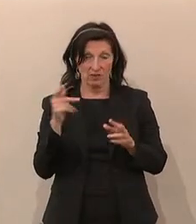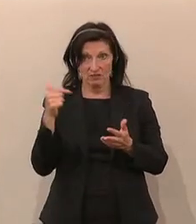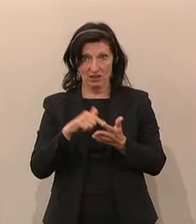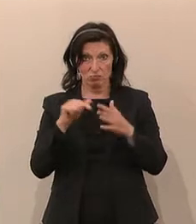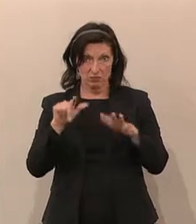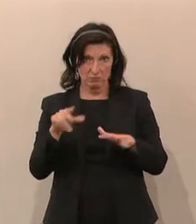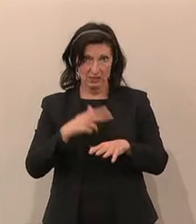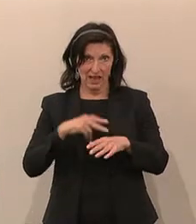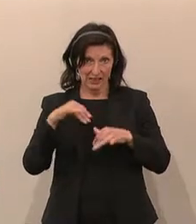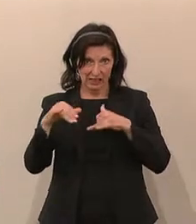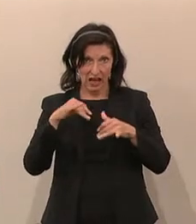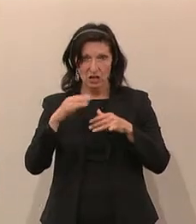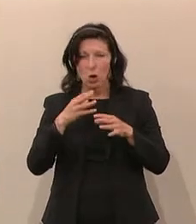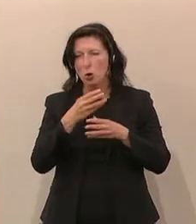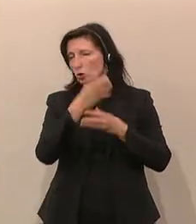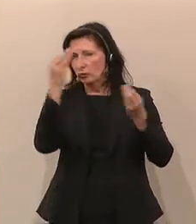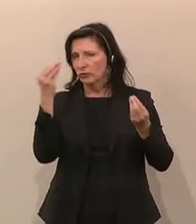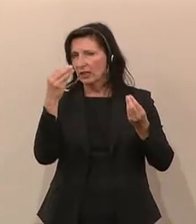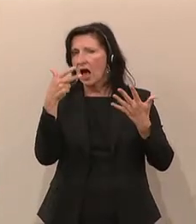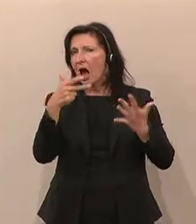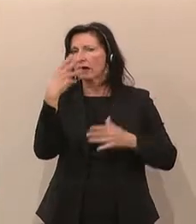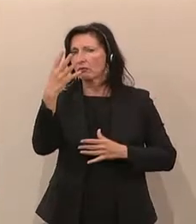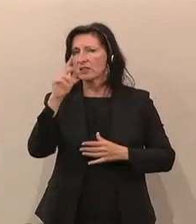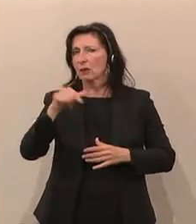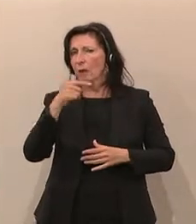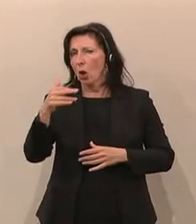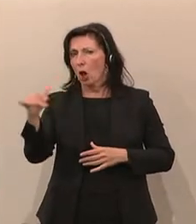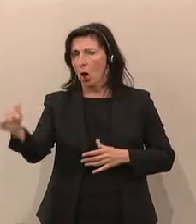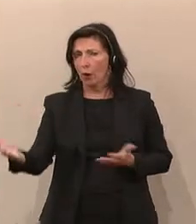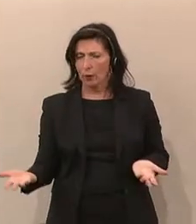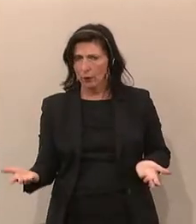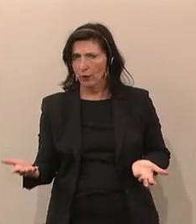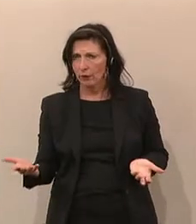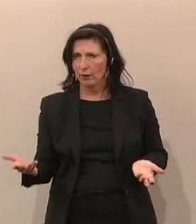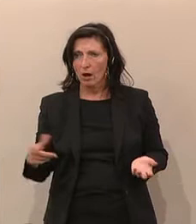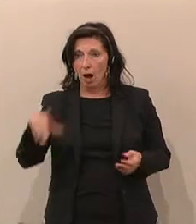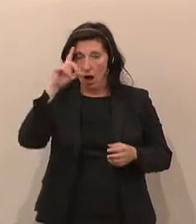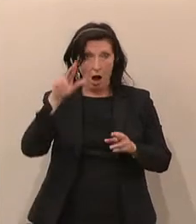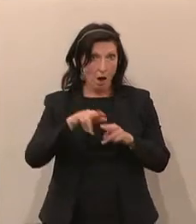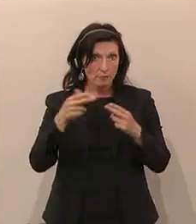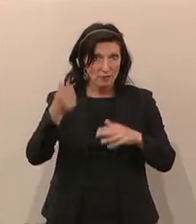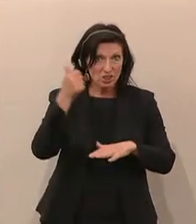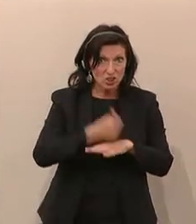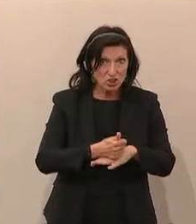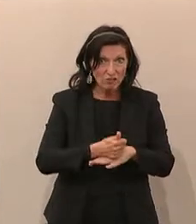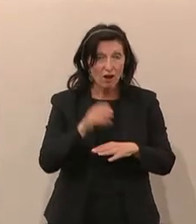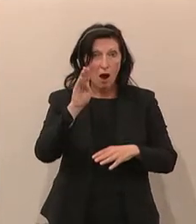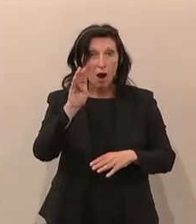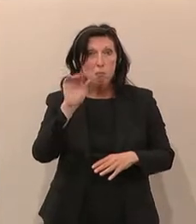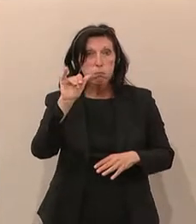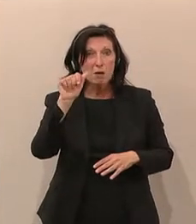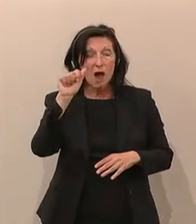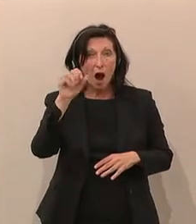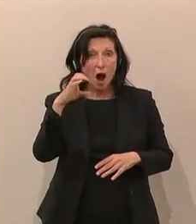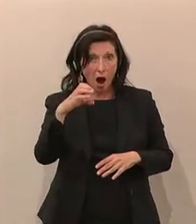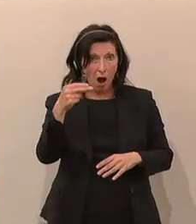die Krankenkassen einen Überschuss von 48 Millionen Euro erzielt. Der Chef des Hauptverbandes, Alexander Biach, der ja